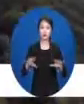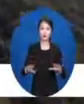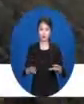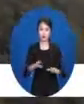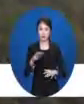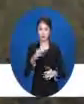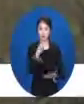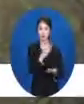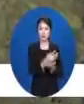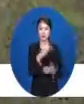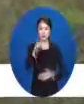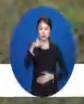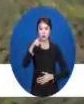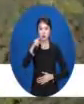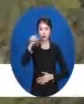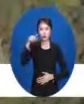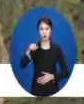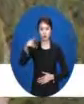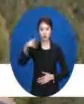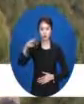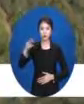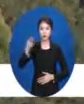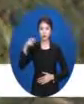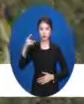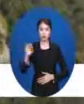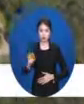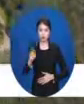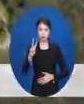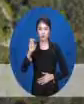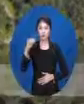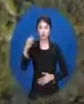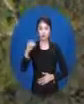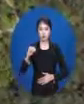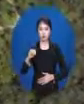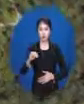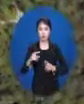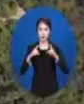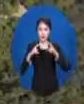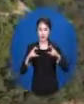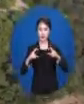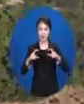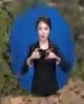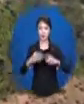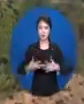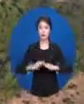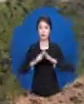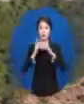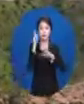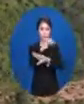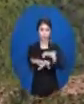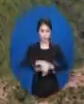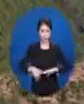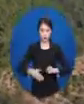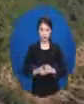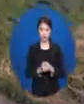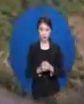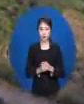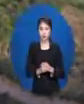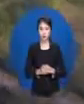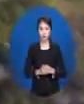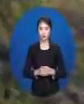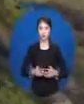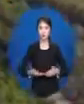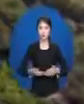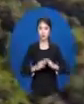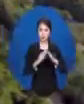LG생활건강퓨처일반산업단지가 천안시 동남구 구룡동 일원 39만 5,718제곱미터에 조성됩니다. 이번에